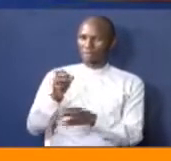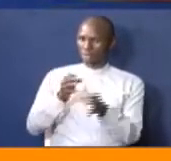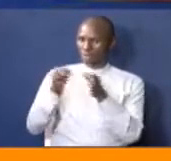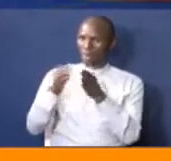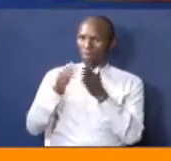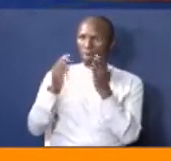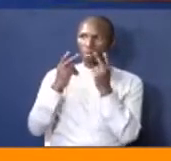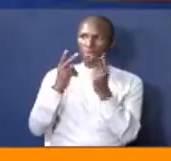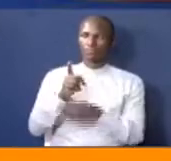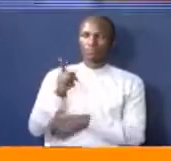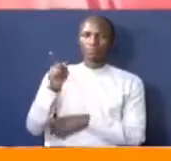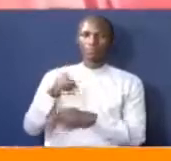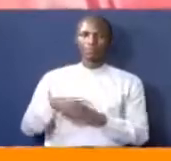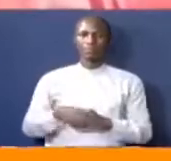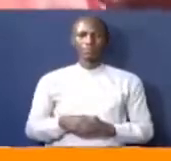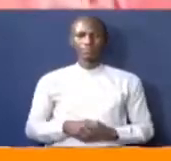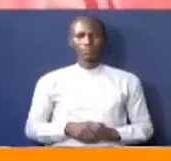ukutuelesia.